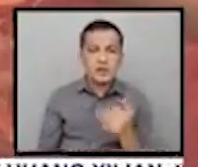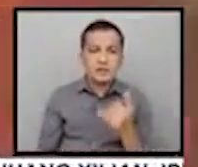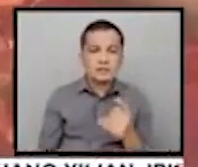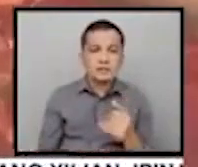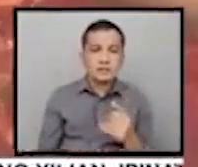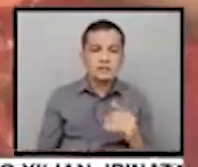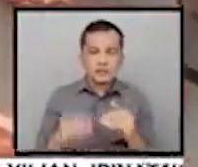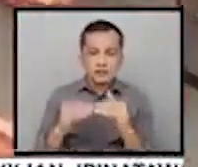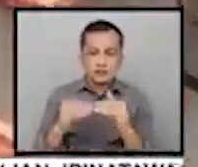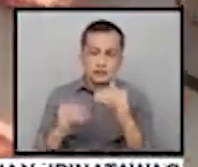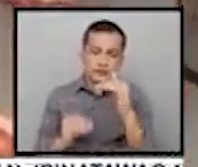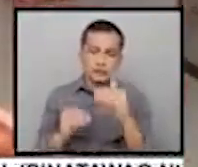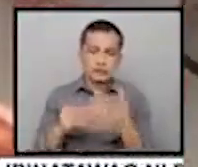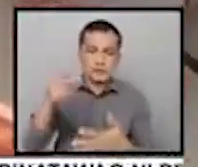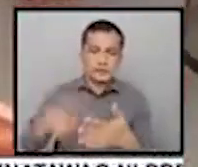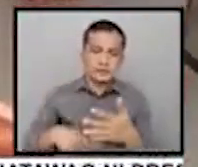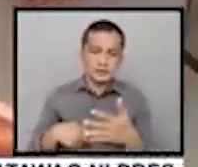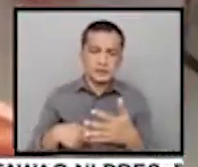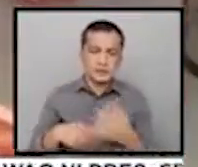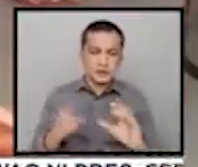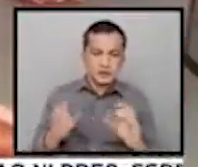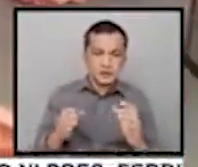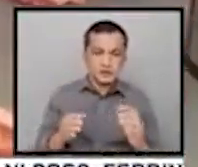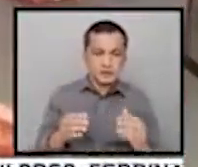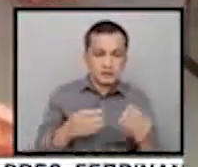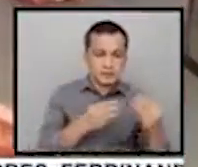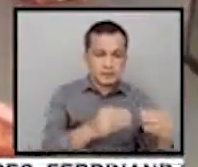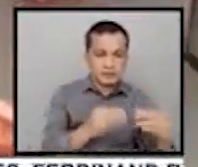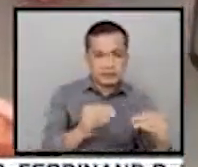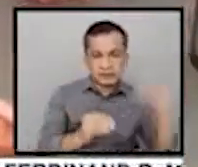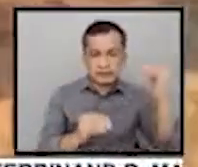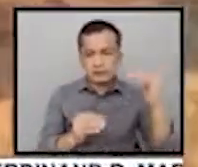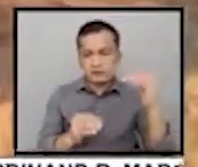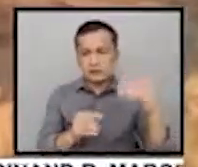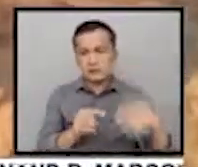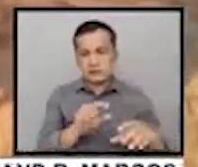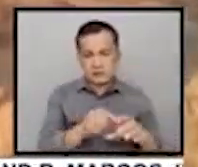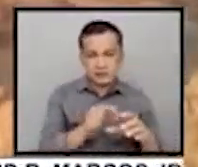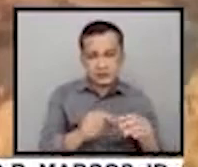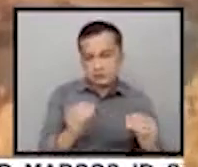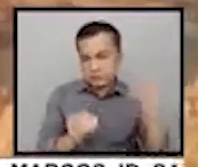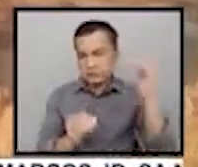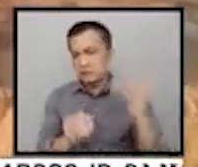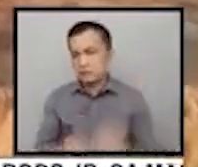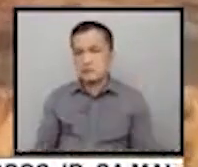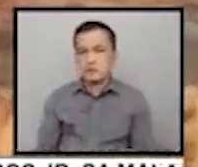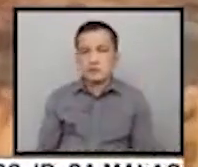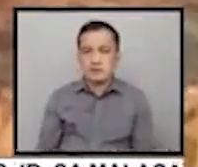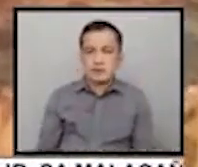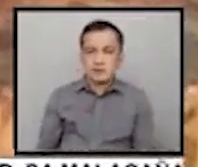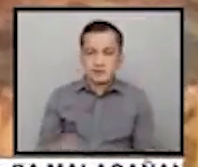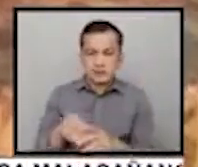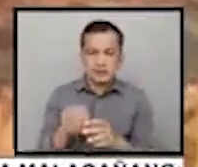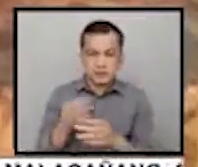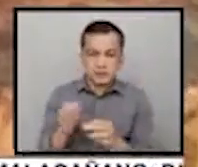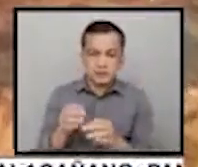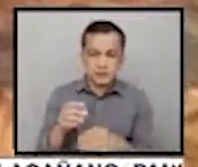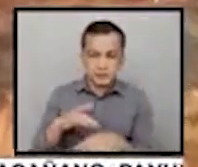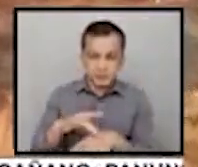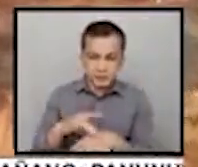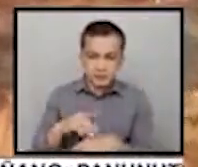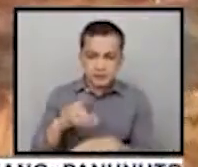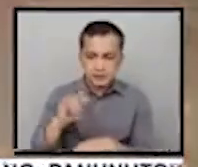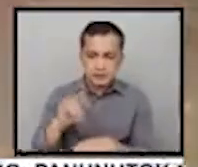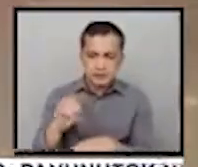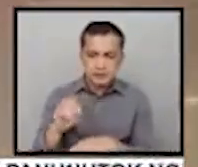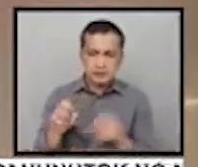sa presyo ng mga paninda kumpara sa mga palengke at grocery. Kabilang dyan na dayan ang sariwang karne ng baboy gaya ng liempo na itinitinda